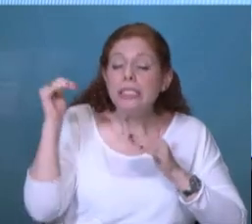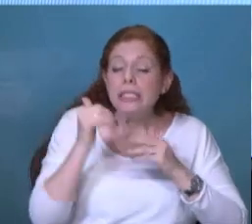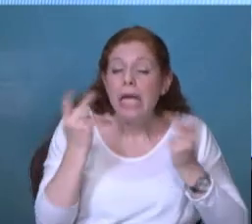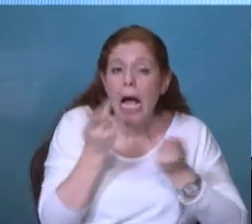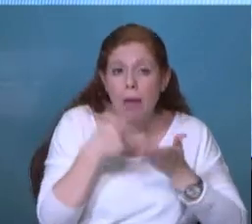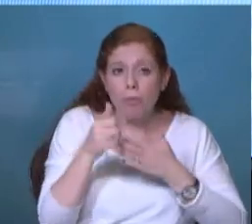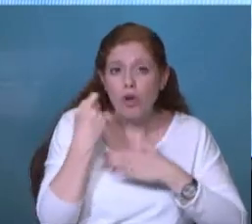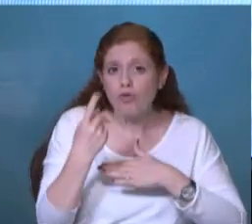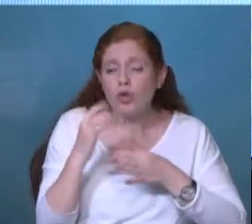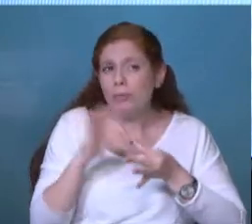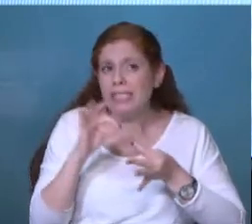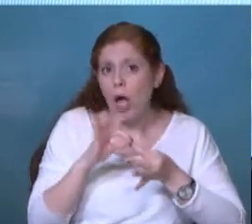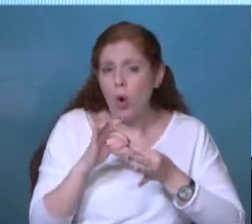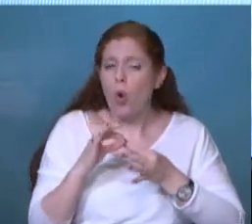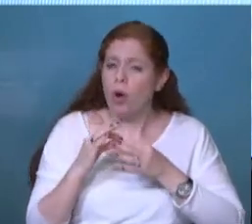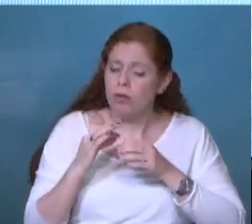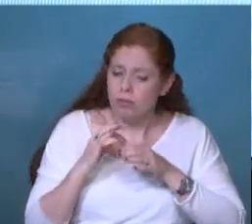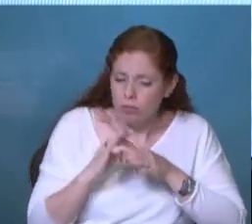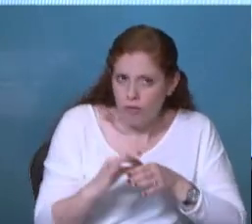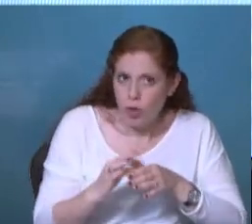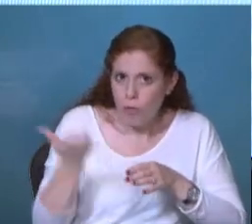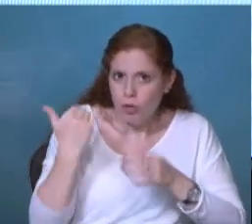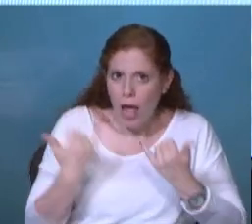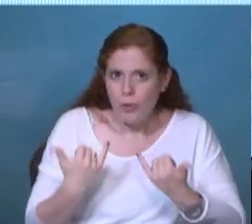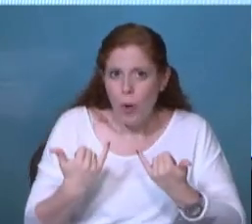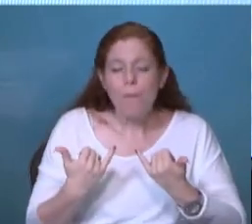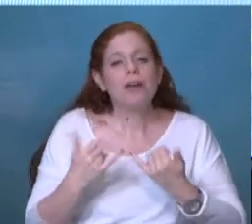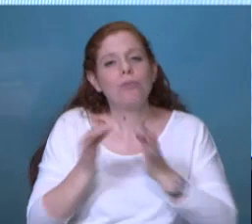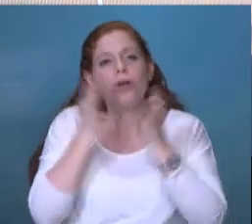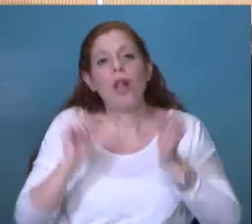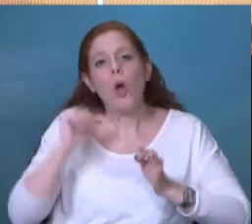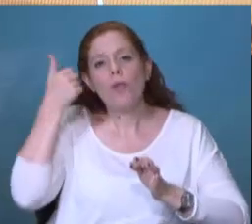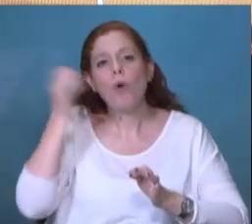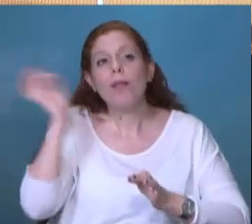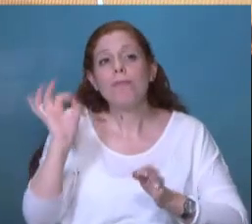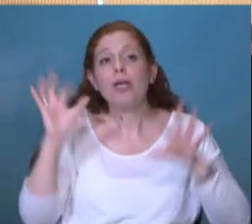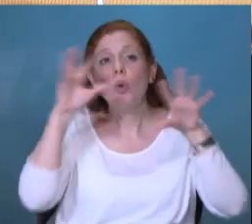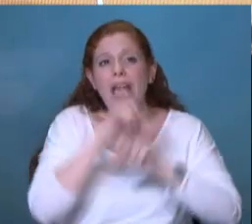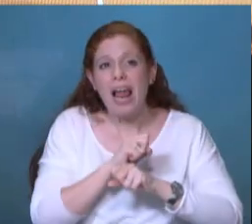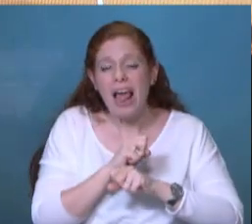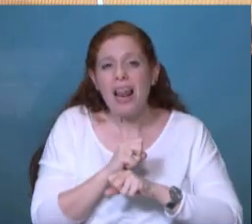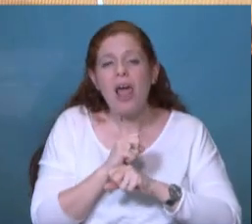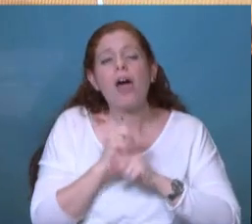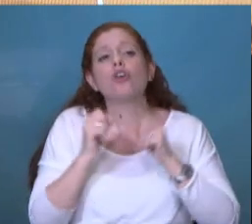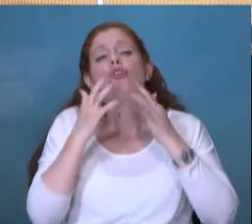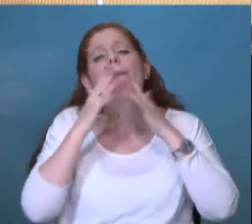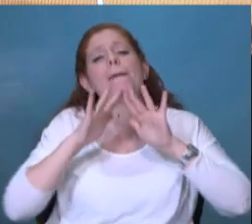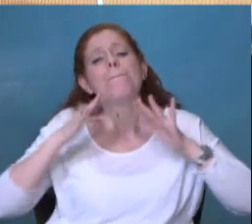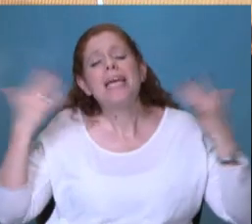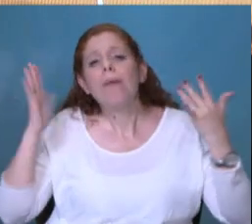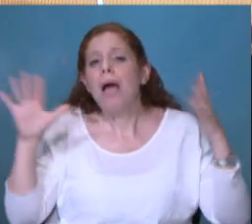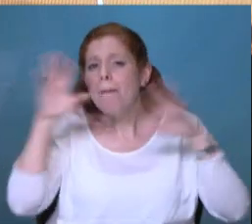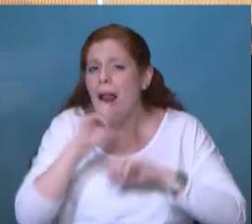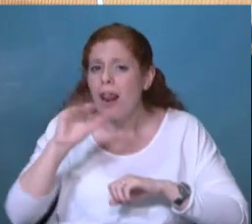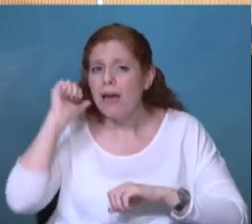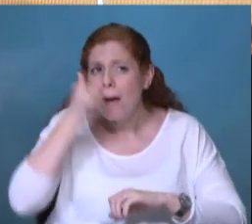השבוע שבסך הכל תוביל אותנו למה שהיה לנו היום. אז בואו נתחיל קודם כל עם טמפרטורות הלילה, שמיים בהירים לחלוטין, גם הלילה, גם